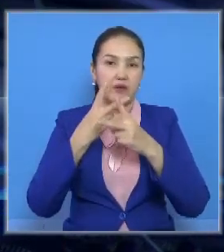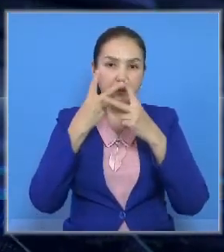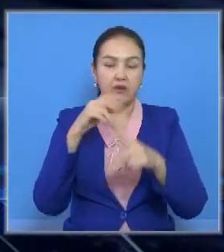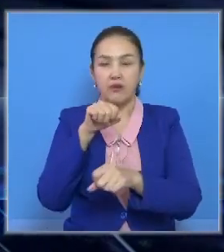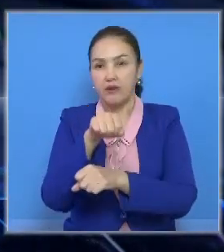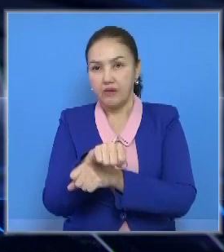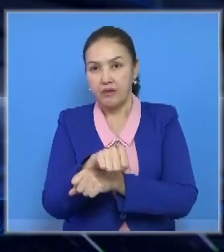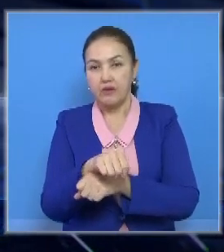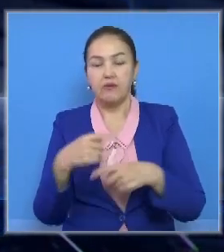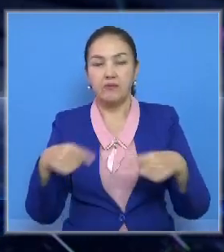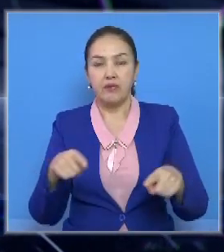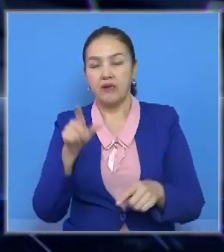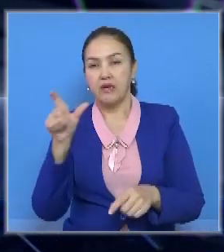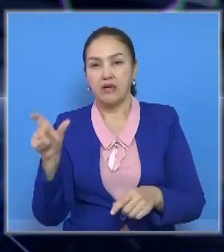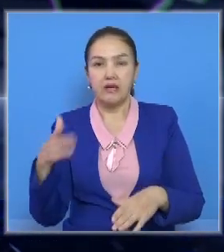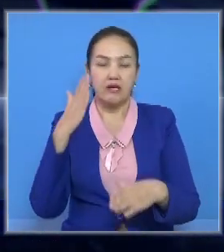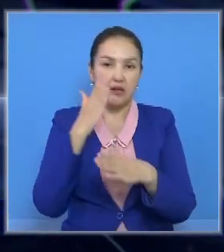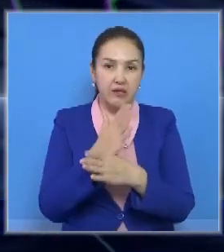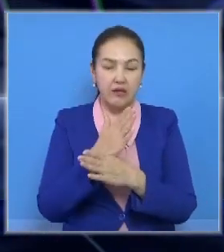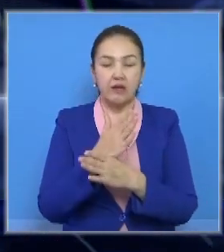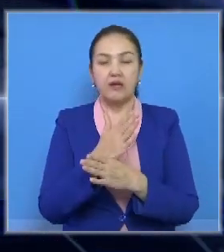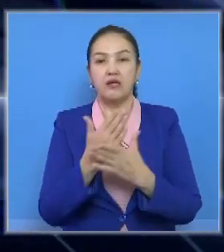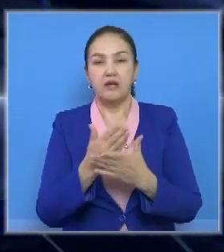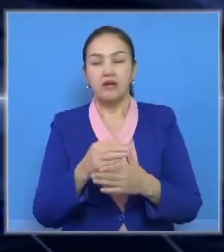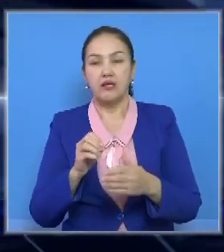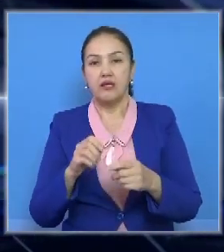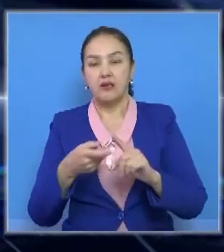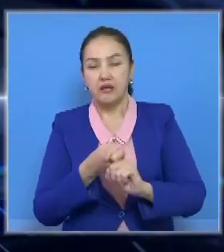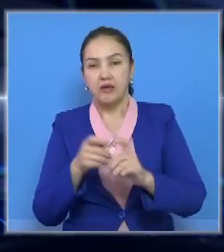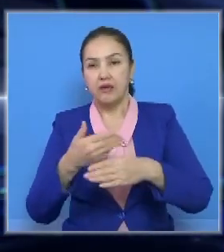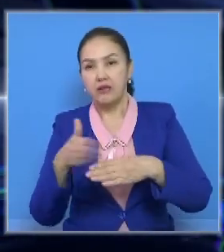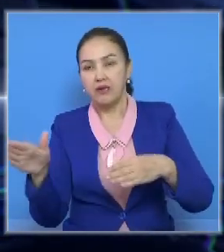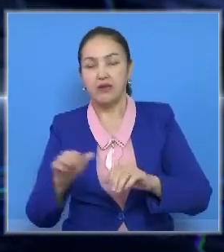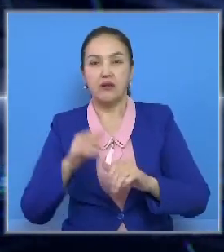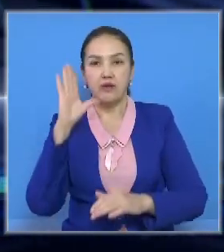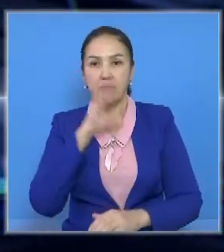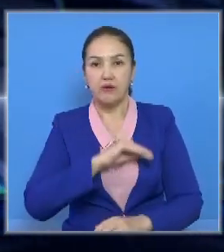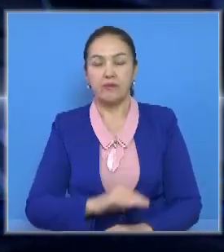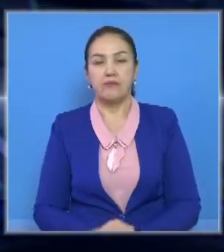тоқтайды. Басқа жүргізушілердің көмегімен тіркемені ажыратып үлгерген.